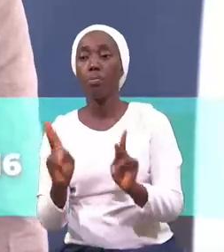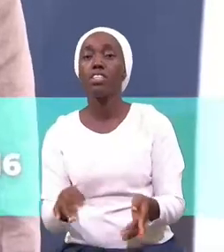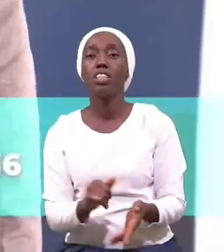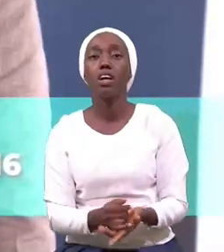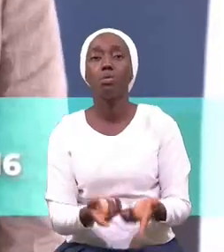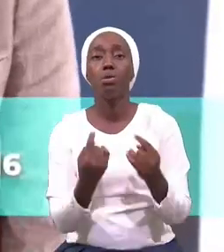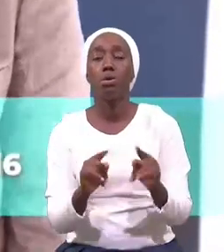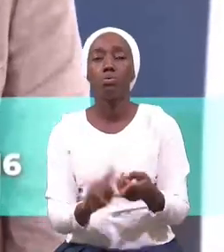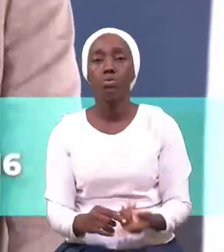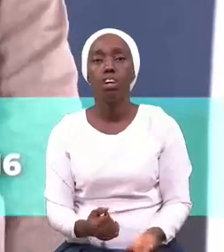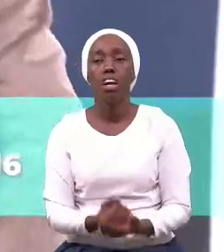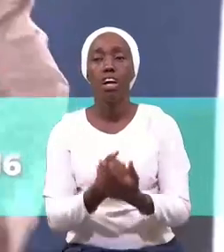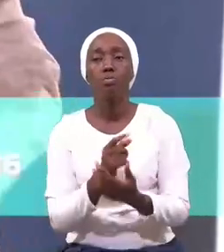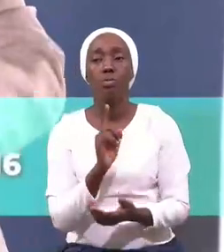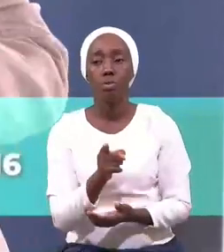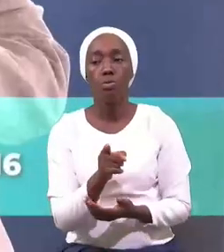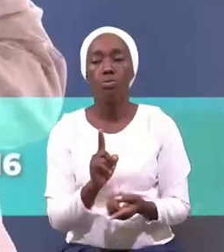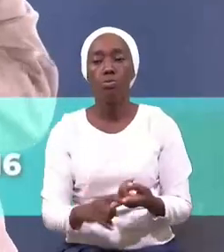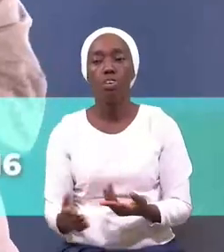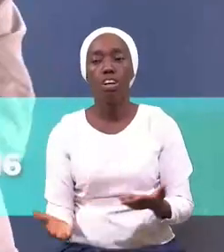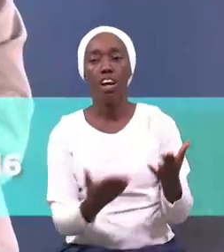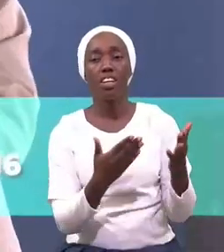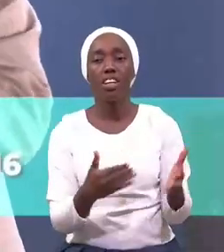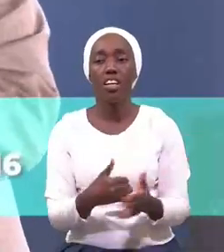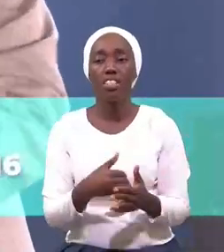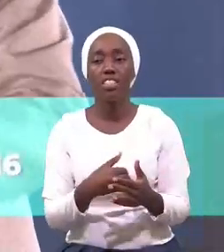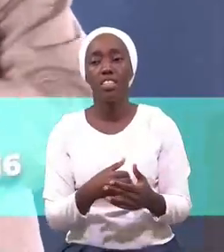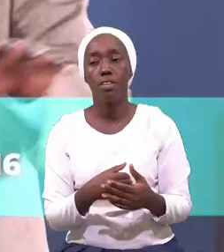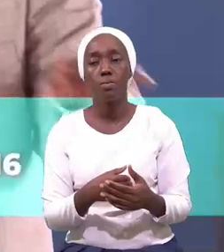Et tu négliges celui qui peut t'aider à porter ce fardeau.